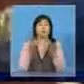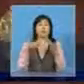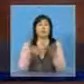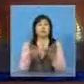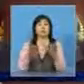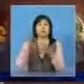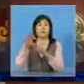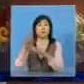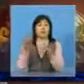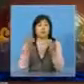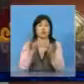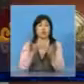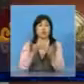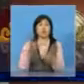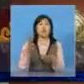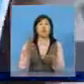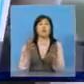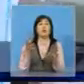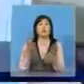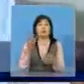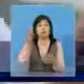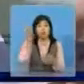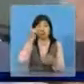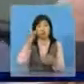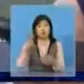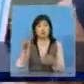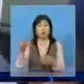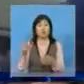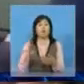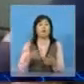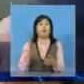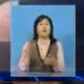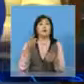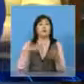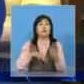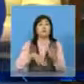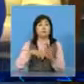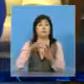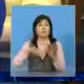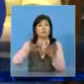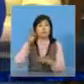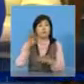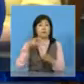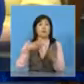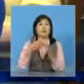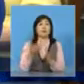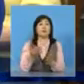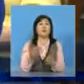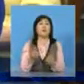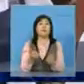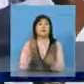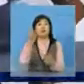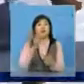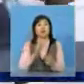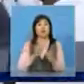өткен 10 оқушы көркем әдебиеттегі сүйікті кейіпкерінің образын сомдап өзара бақ сынады. Байқаудың жүлделі бірінші орнын